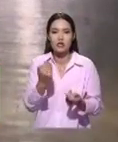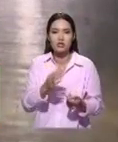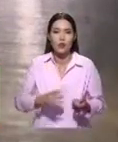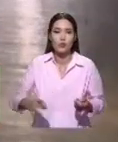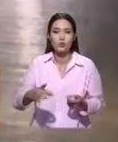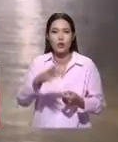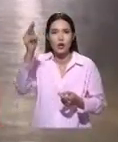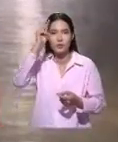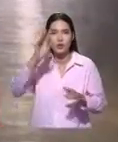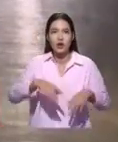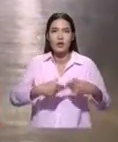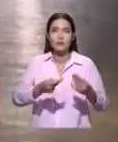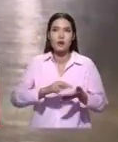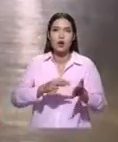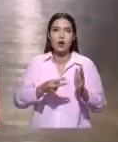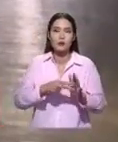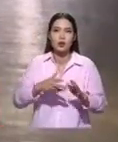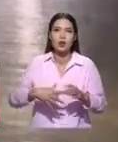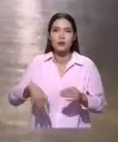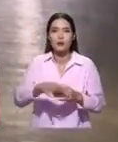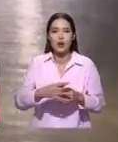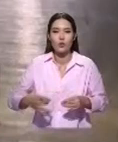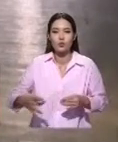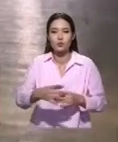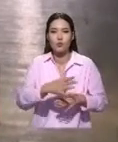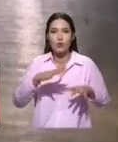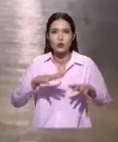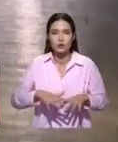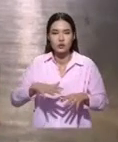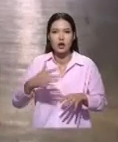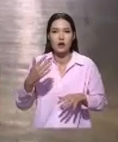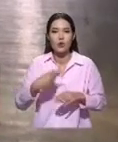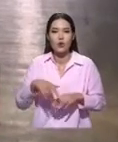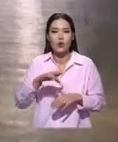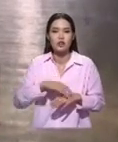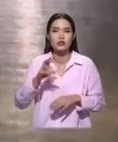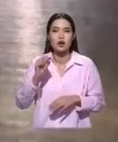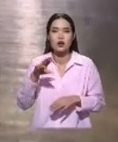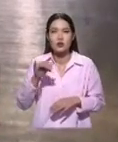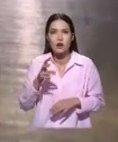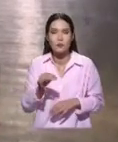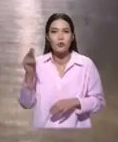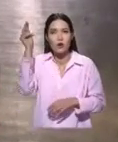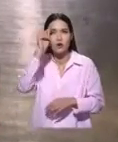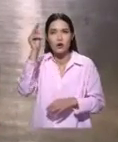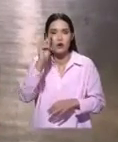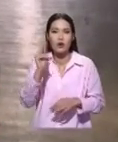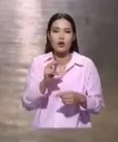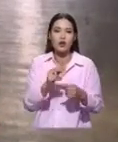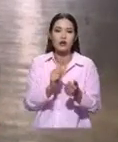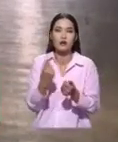білім беру ұйымдары, барлық облыс бойынша өңірдегі барлық білім беру ұйымдары таңертеңгілік мезгілде